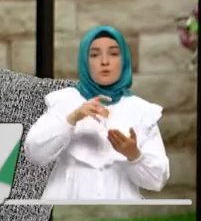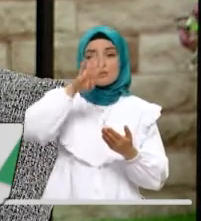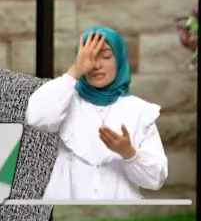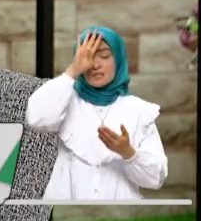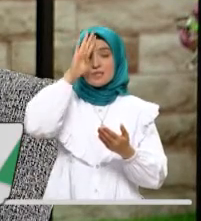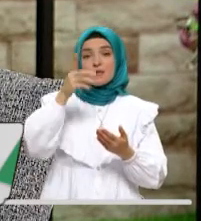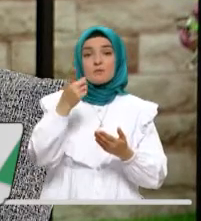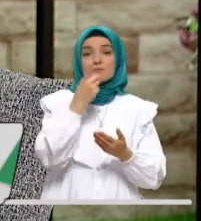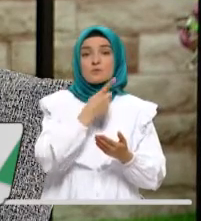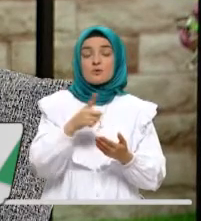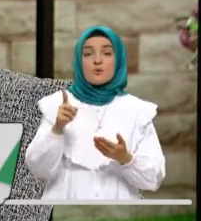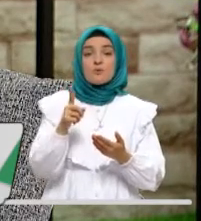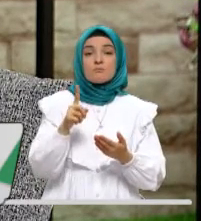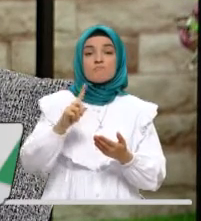kaldı.